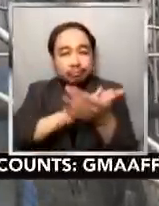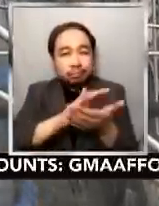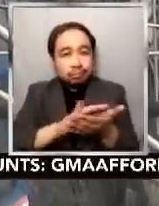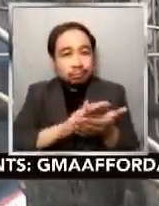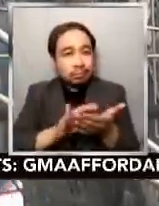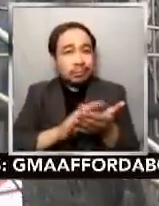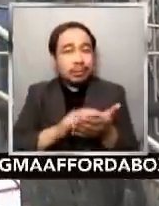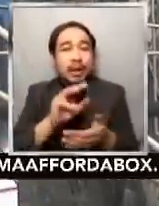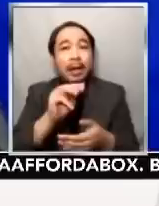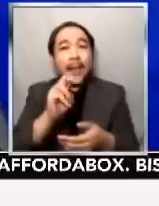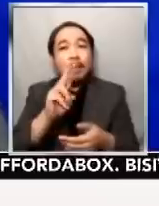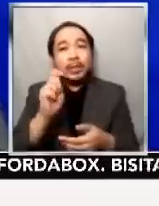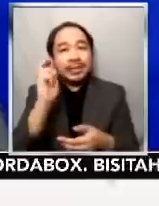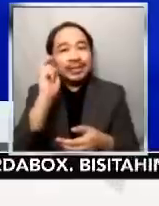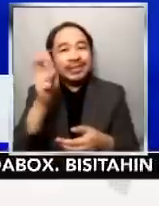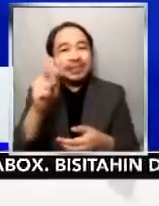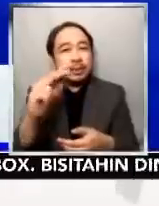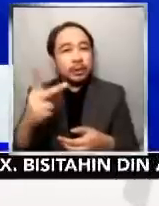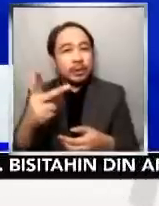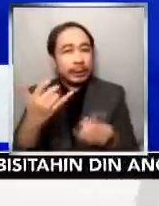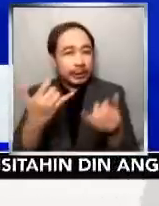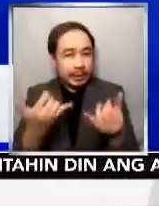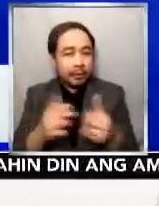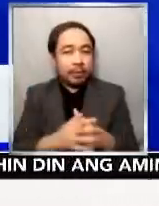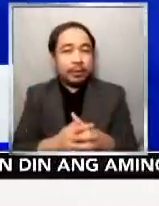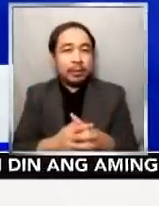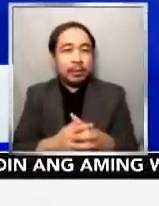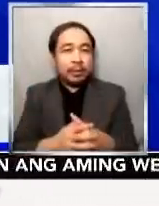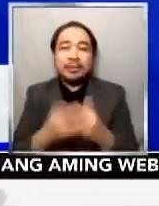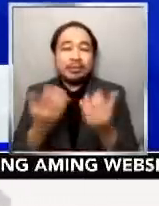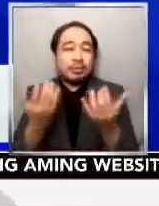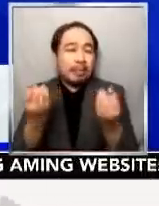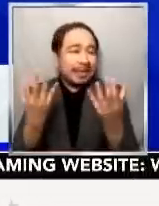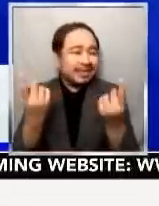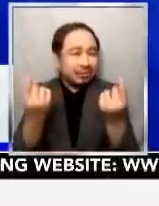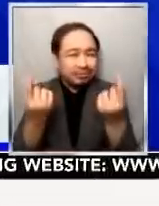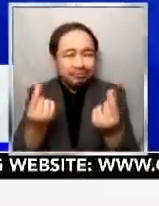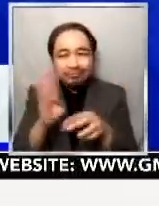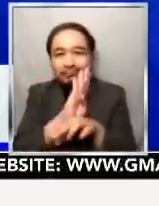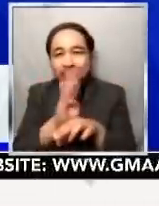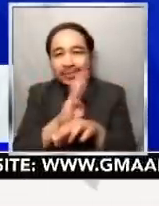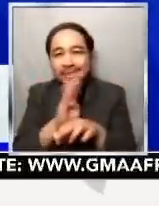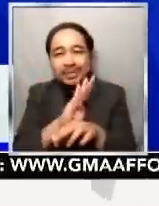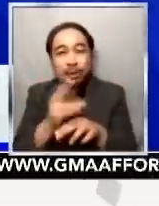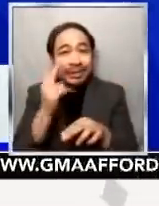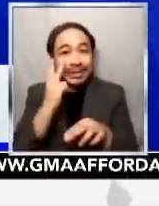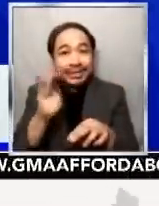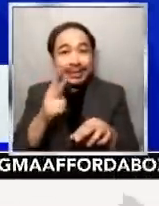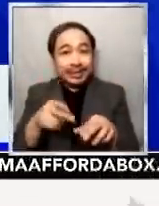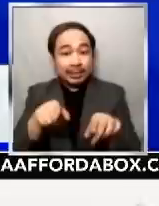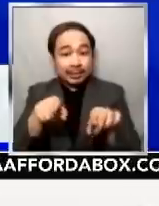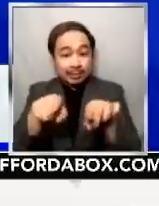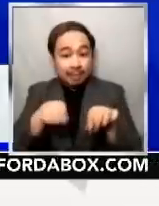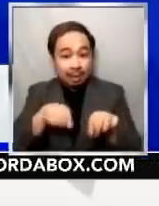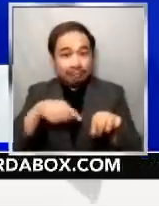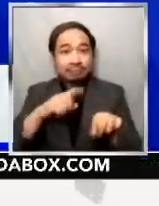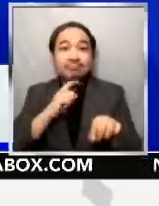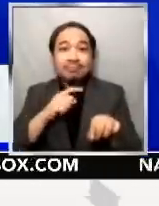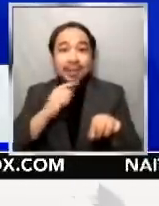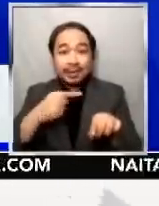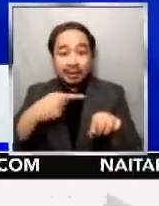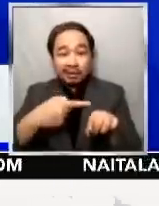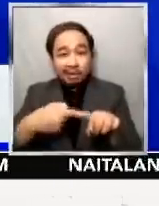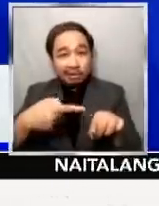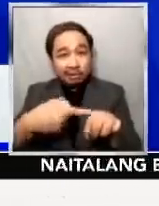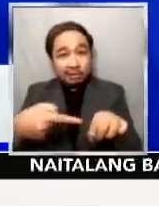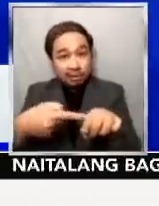Under rehab din tayo ngayon. Maraming gagawin, ano, including yung sa tracks natin. May mga maintenance tayo sa tracks and rehabilitation